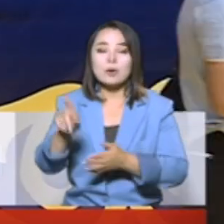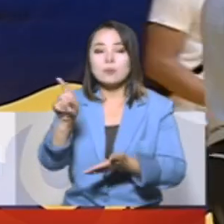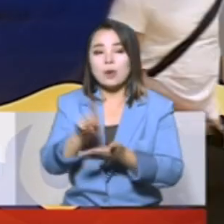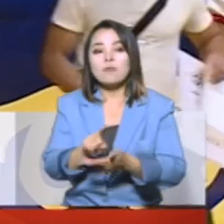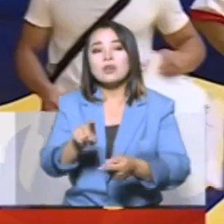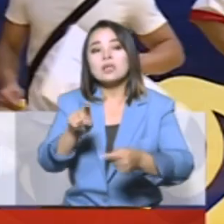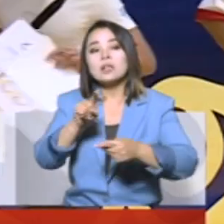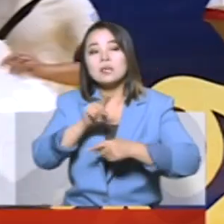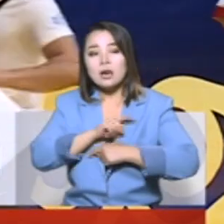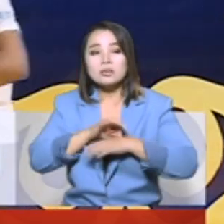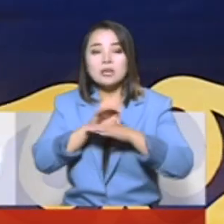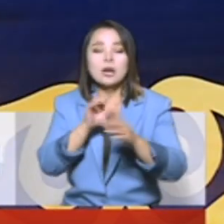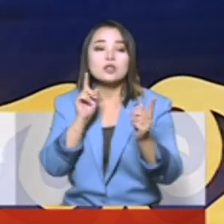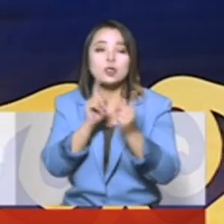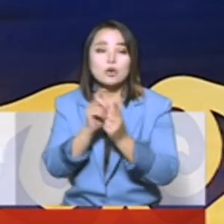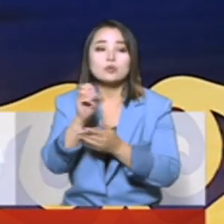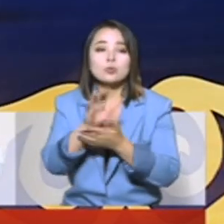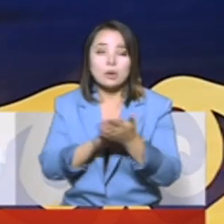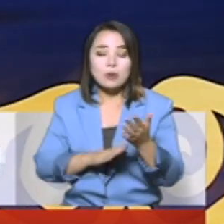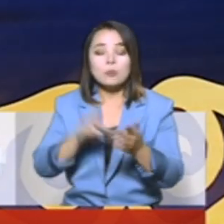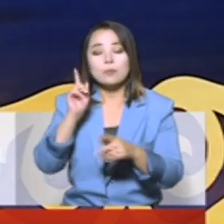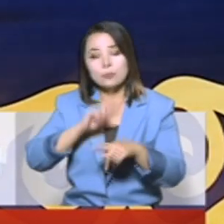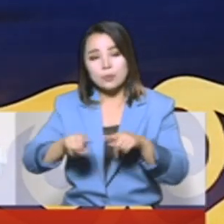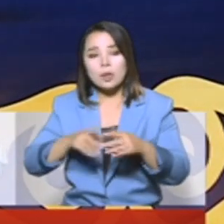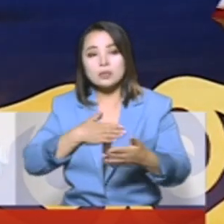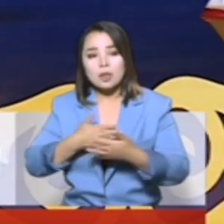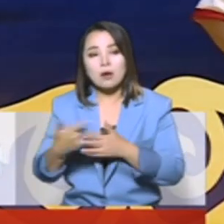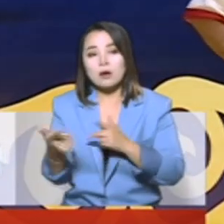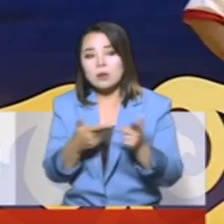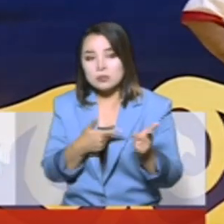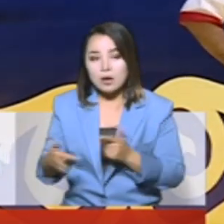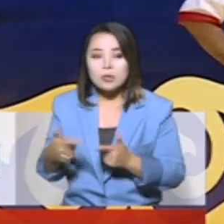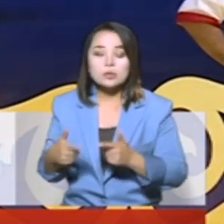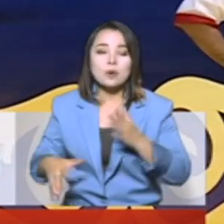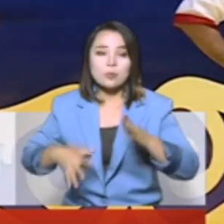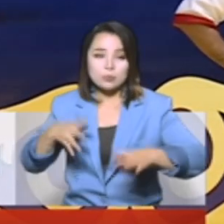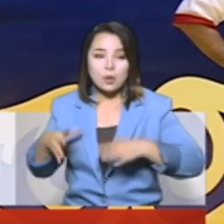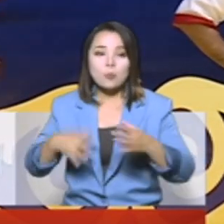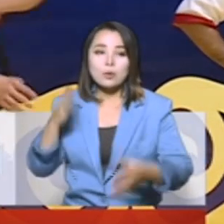құдай қаласа, соған ат салса, мықты дайындықта барамыз деп ойлаймын.